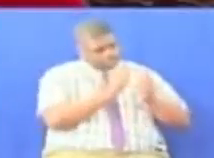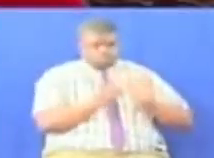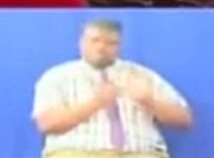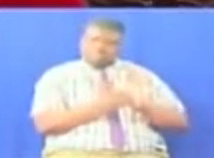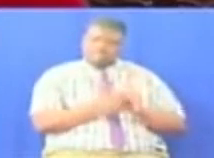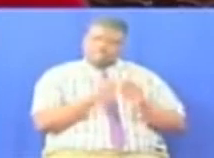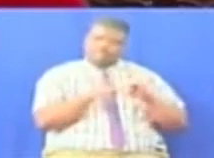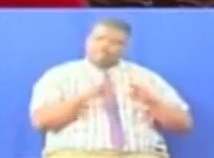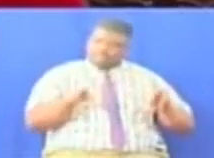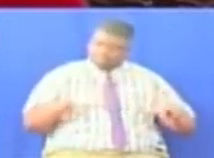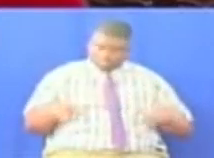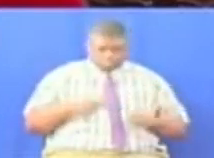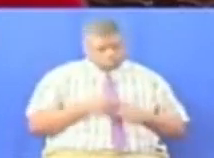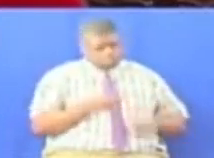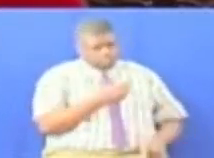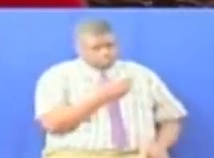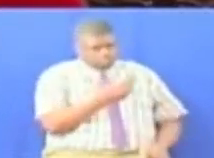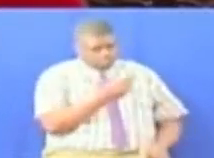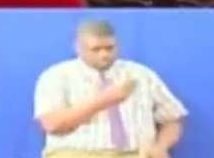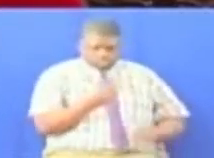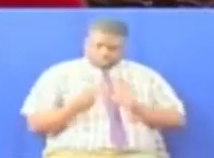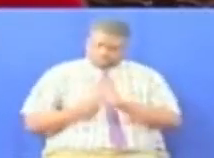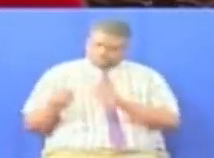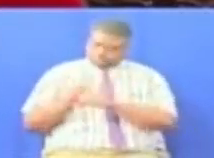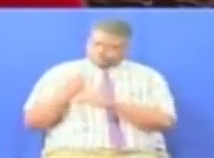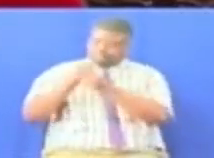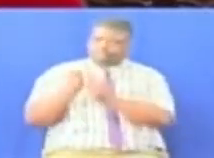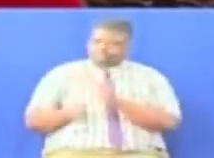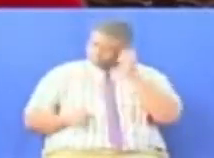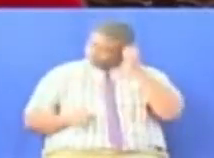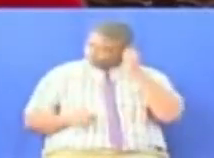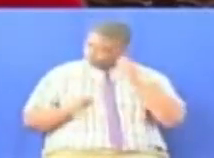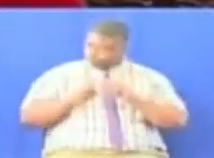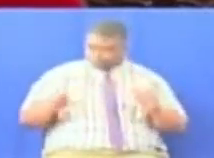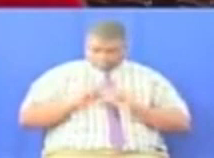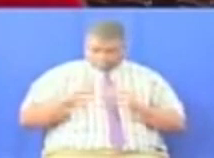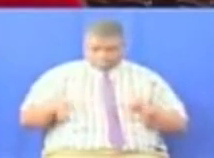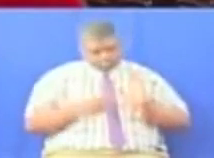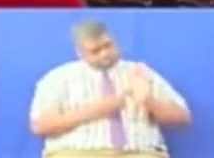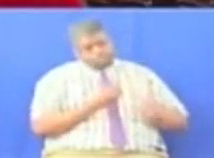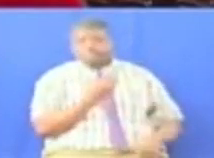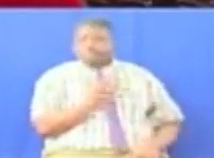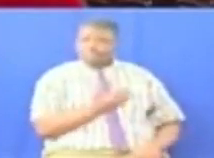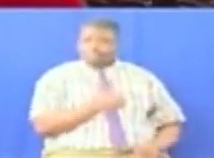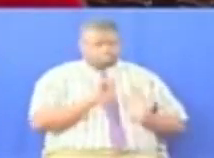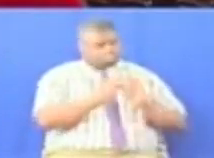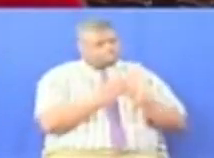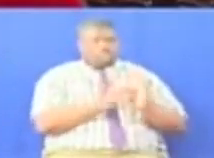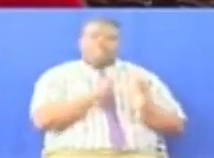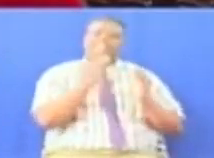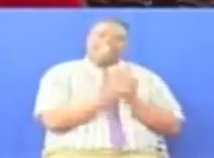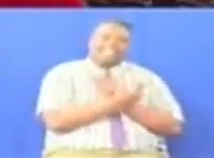wa mahakama sura 237 kwa kufanya marekebisho ya kuongeza kifungu kipya cha 65 a kwa lengo la kuweka masharti ya kinga dhidi